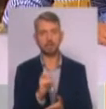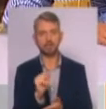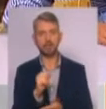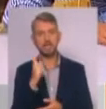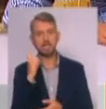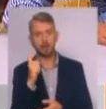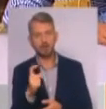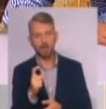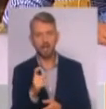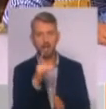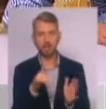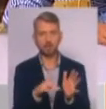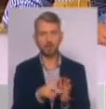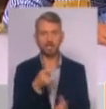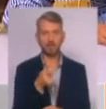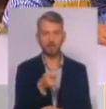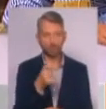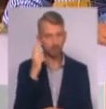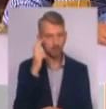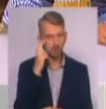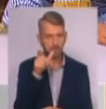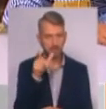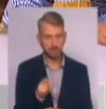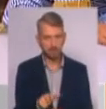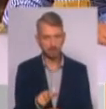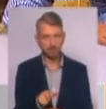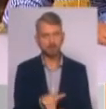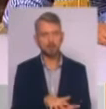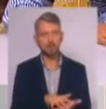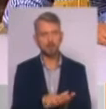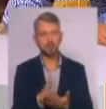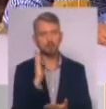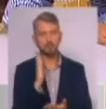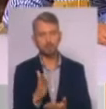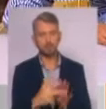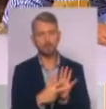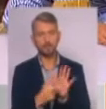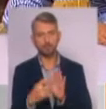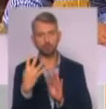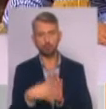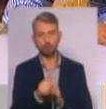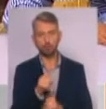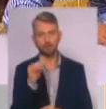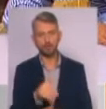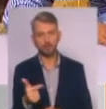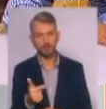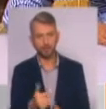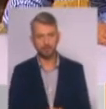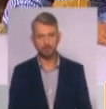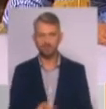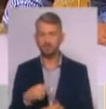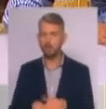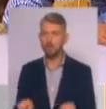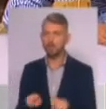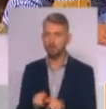та електронний квиток киянина буде направлено 841 тисячу гривень. Тобто все-таки